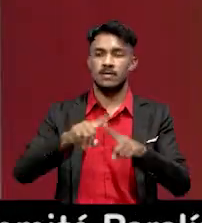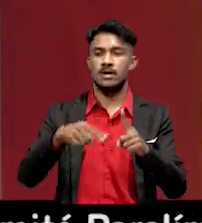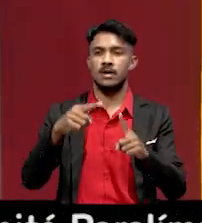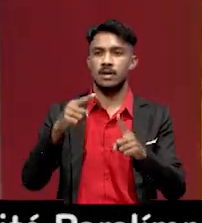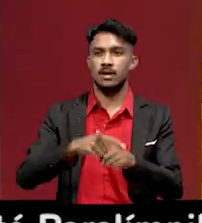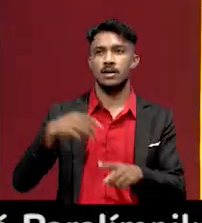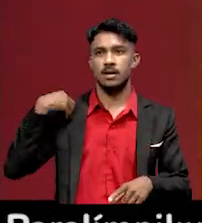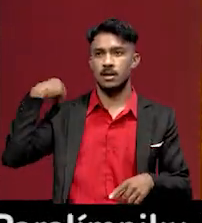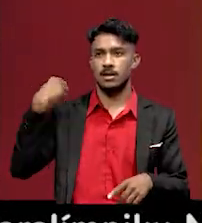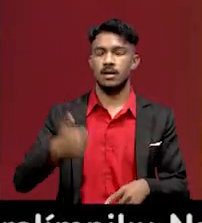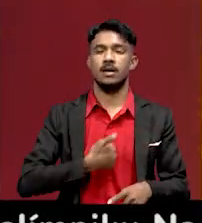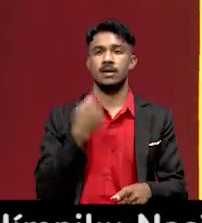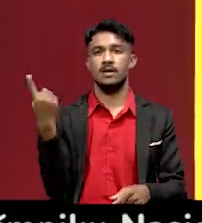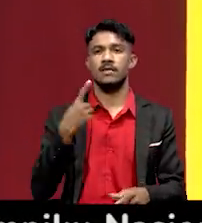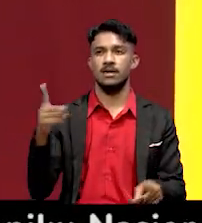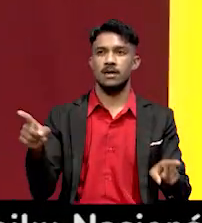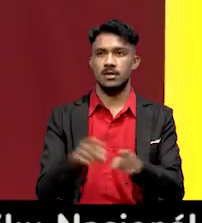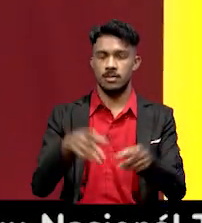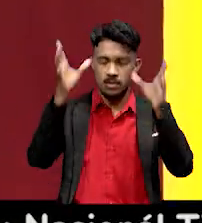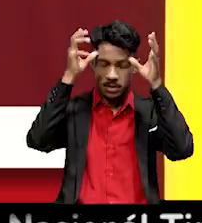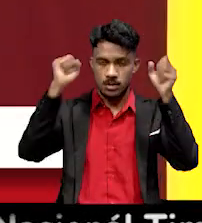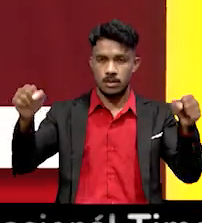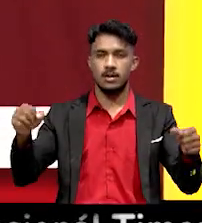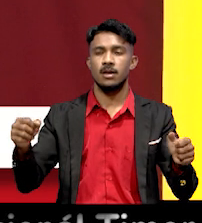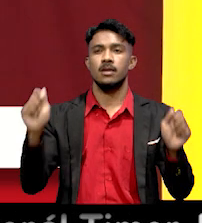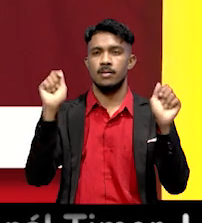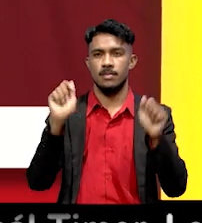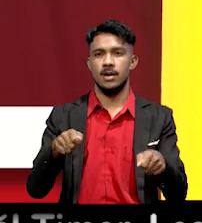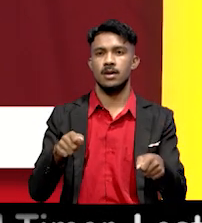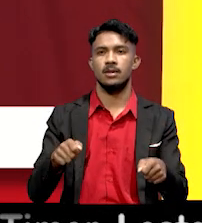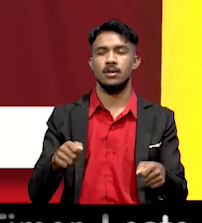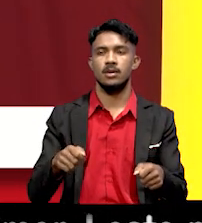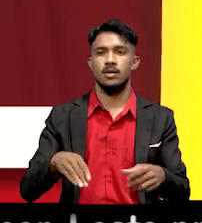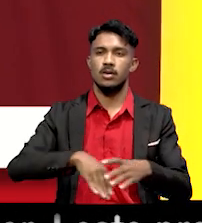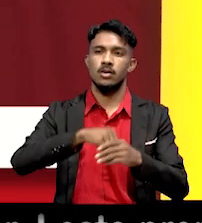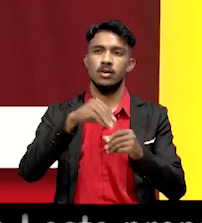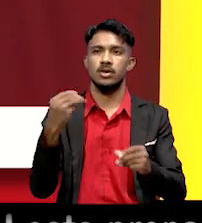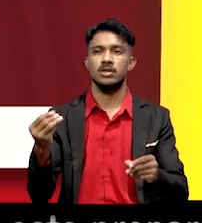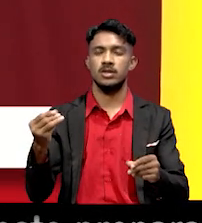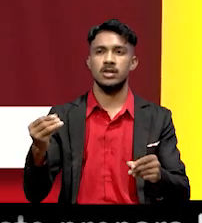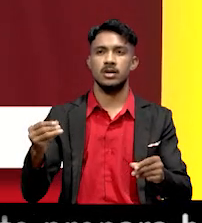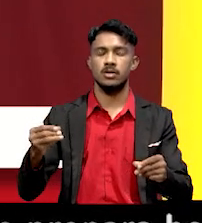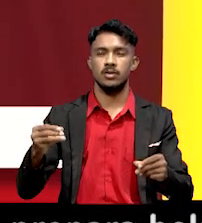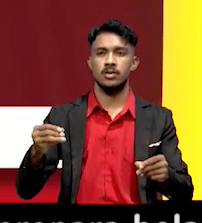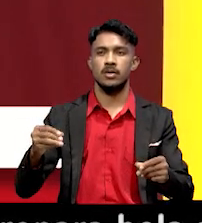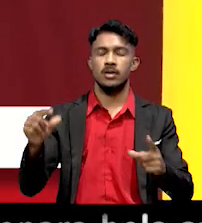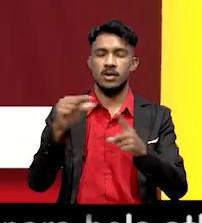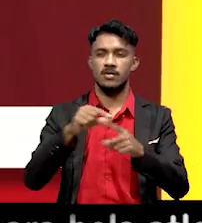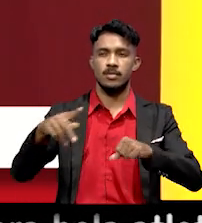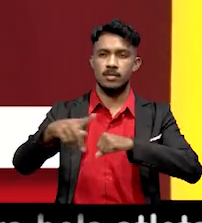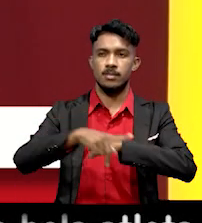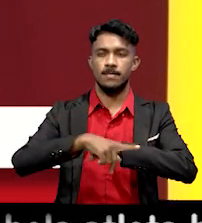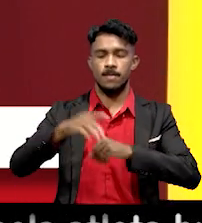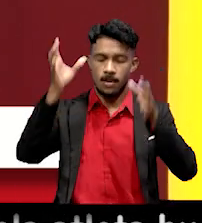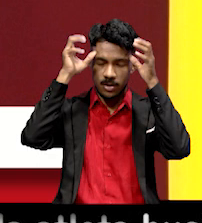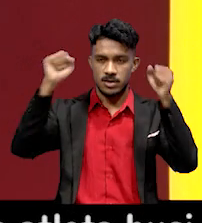presidente republika sebele husik titulu nudar presidente Frente Revolucionare Timor